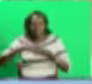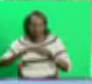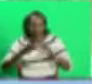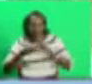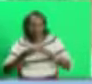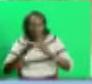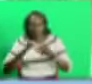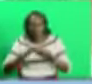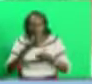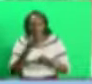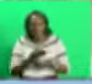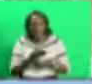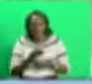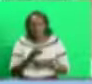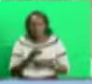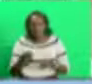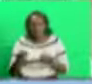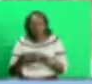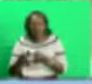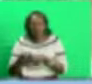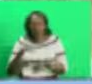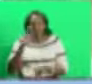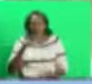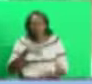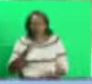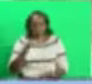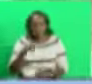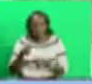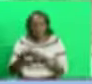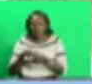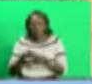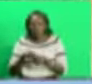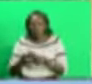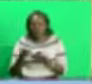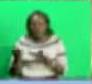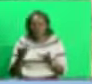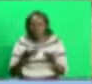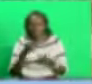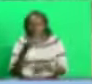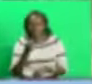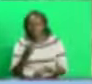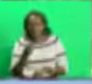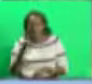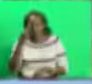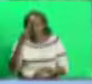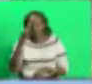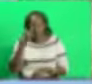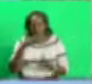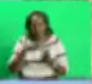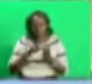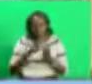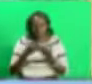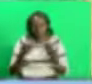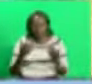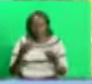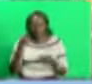Sana sana huwa ninafanya painting. Hiyo huleta pesa za kuafford kununua materials za